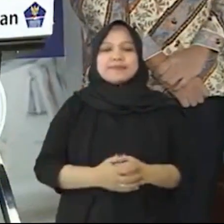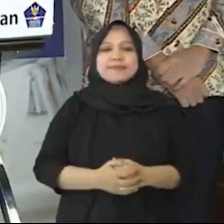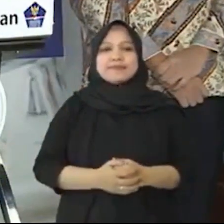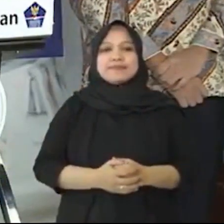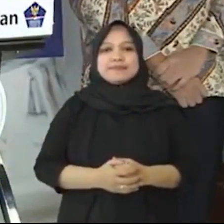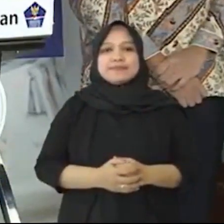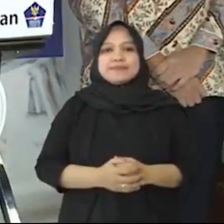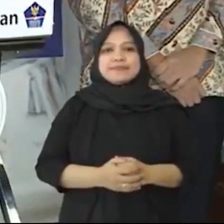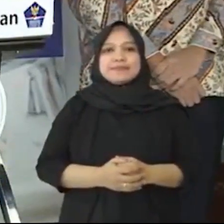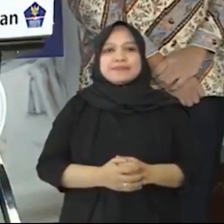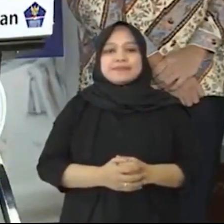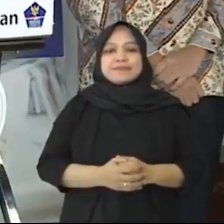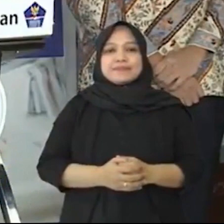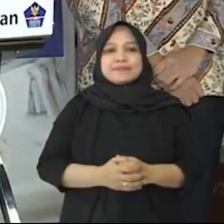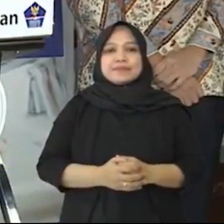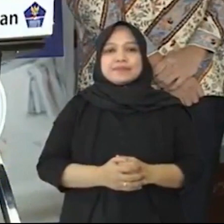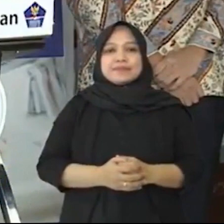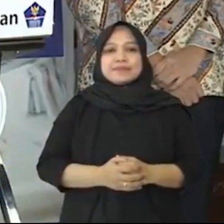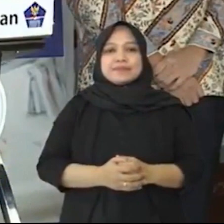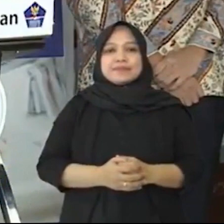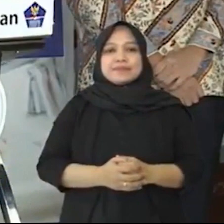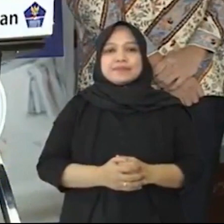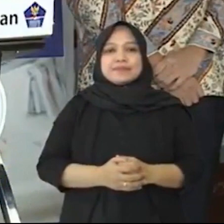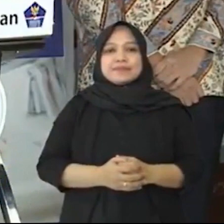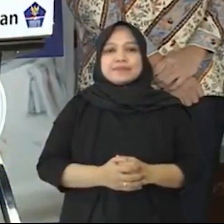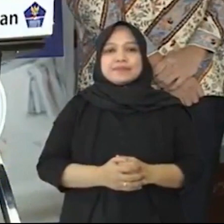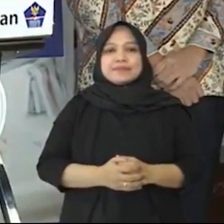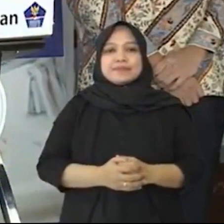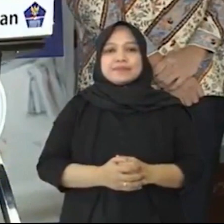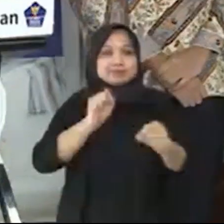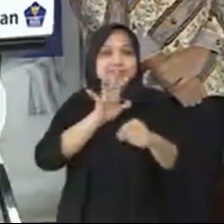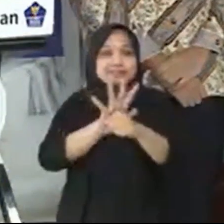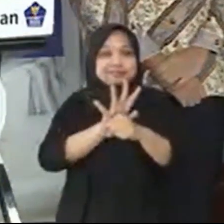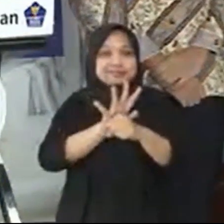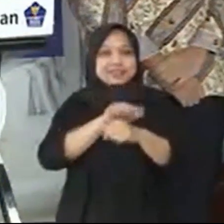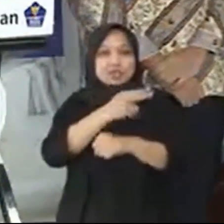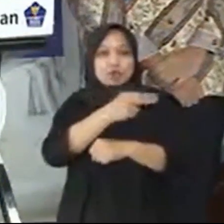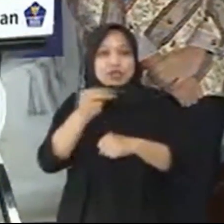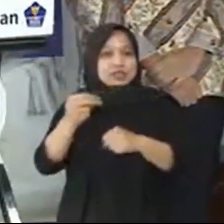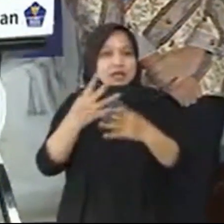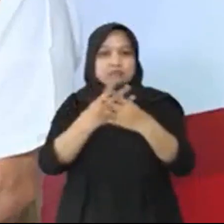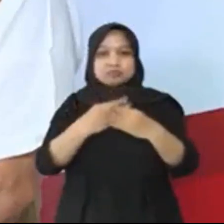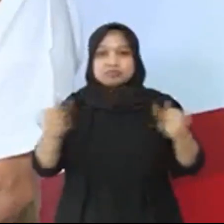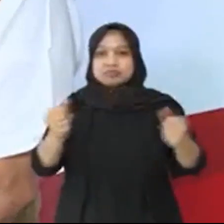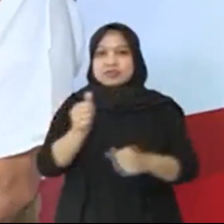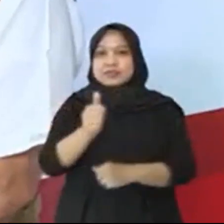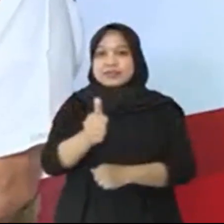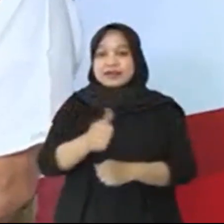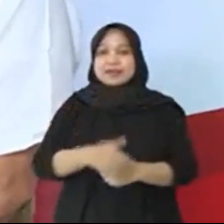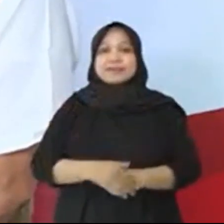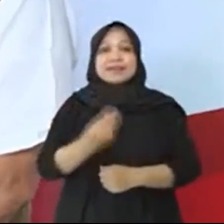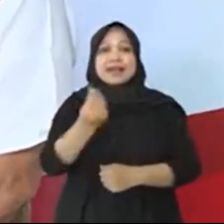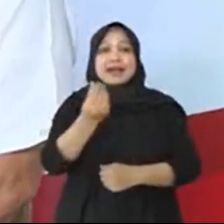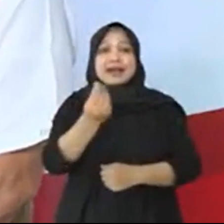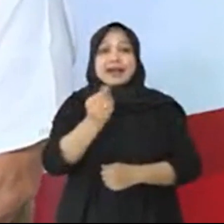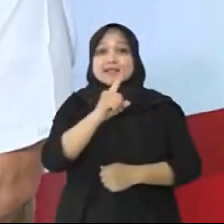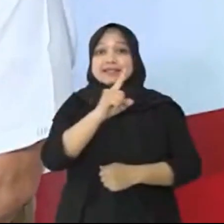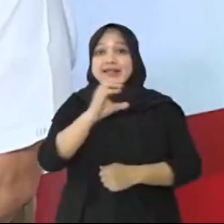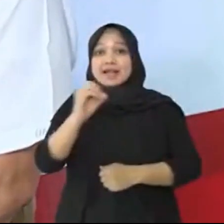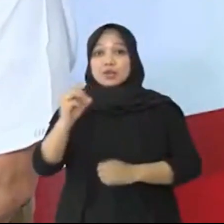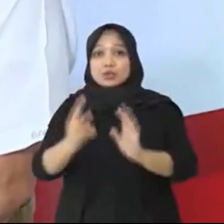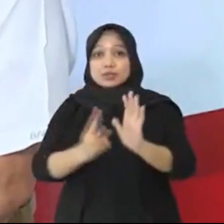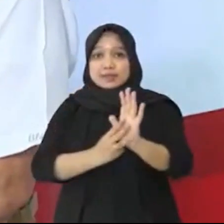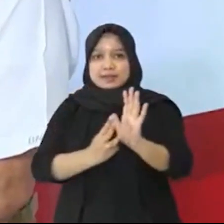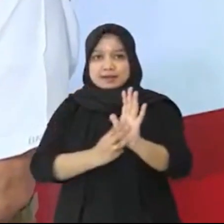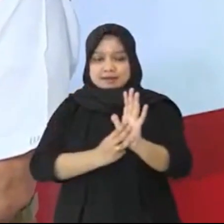mengatasi covert nineteen di Indonesia dana yang sebesar 100 Milyar rupiah ini akan